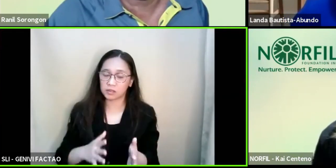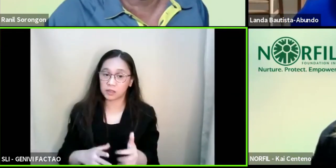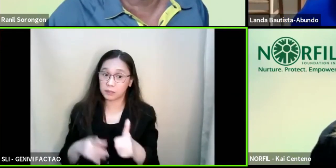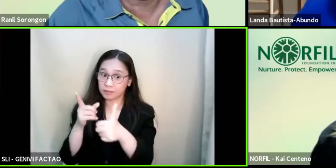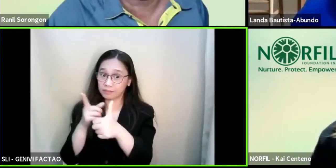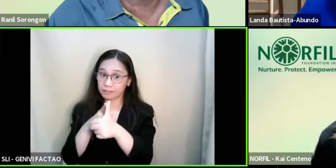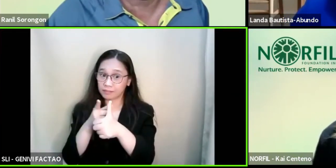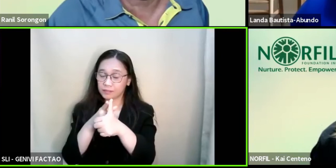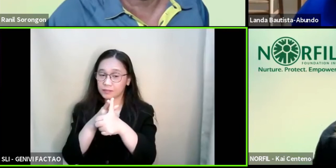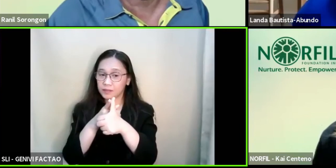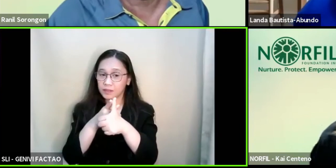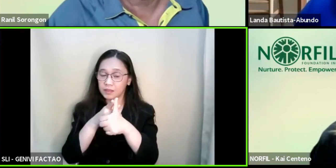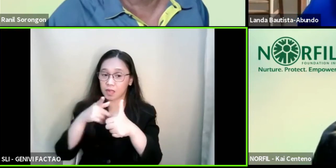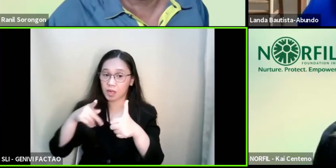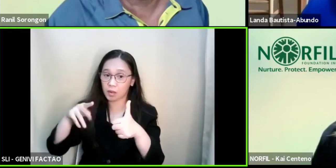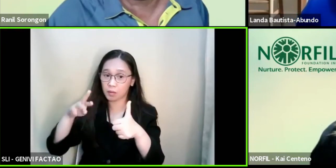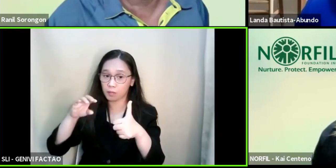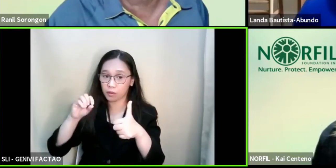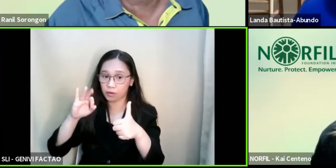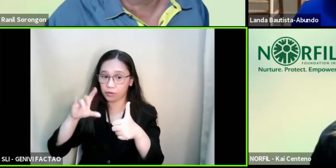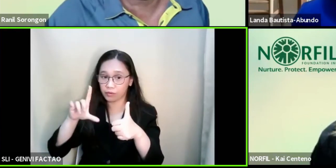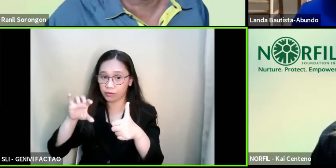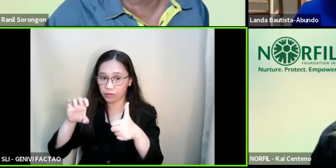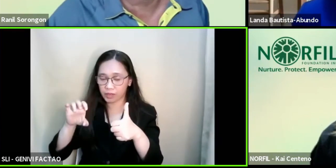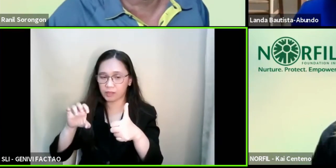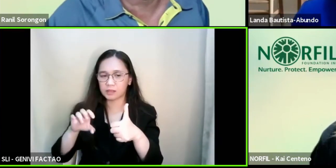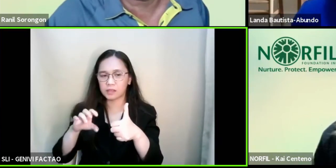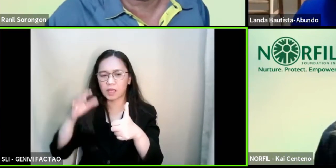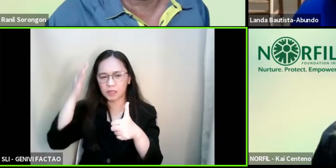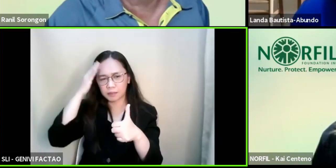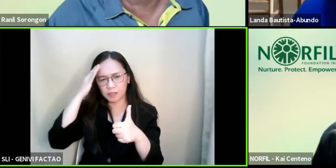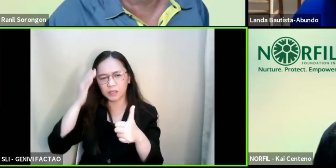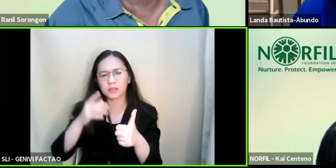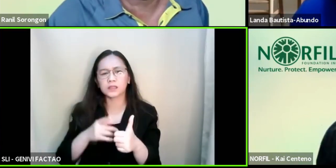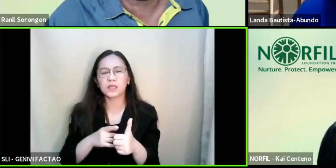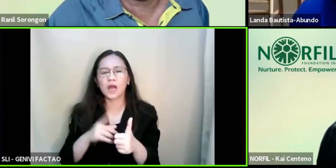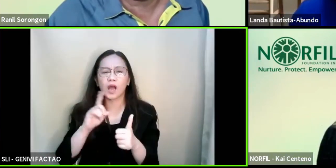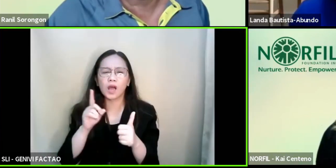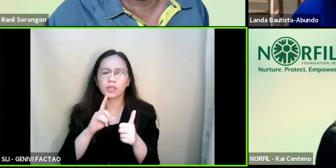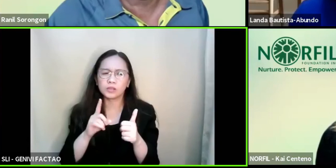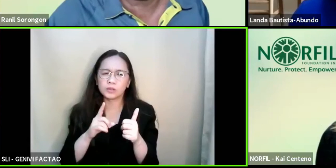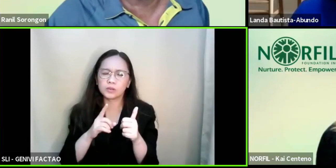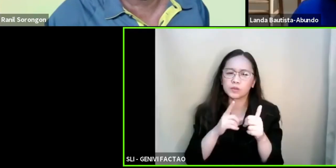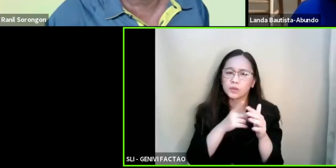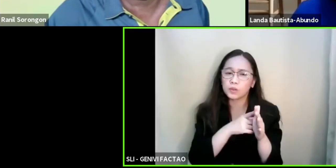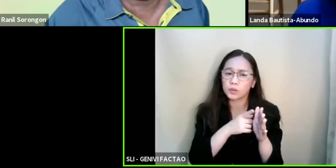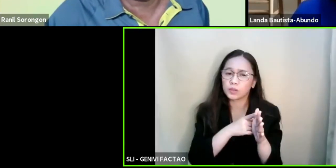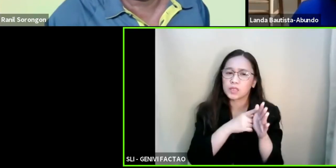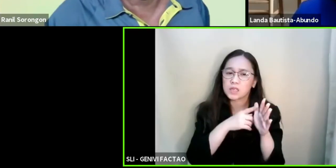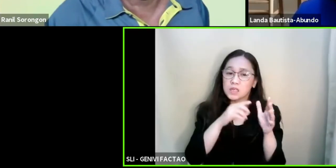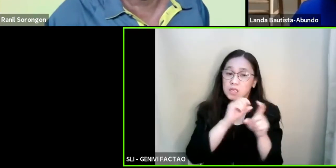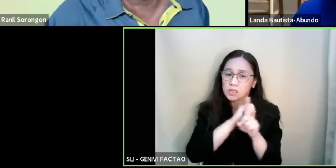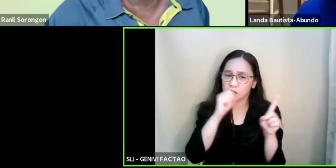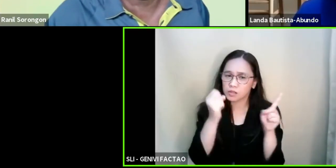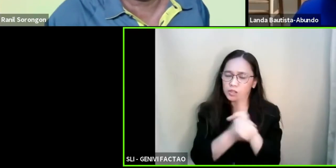ay profiling, no? So i-profile muna natin, alamin natin ano ba yung sitwasyon nila, ano ba yung mga kaya nila,